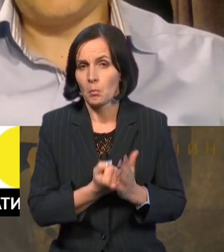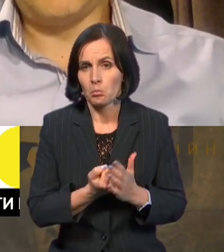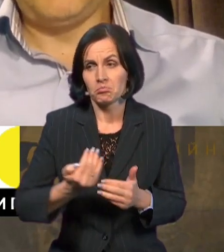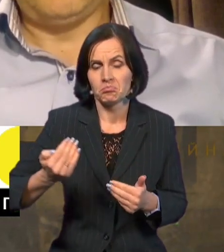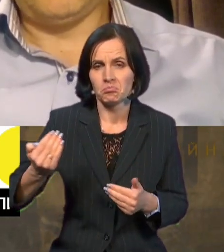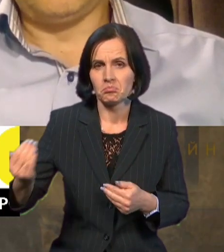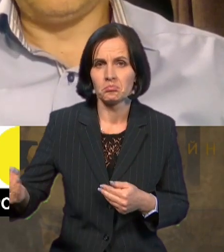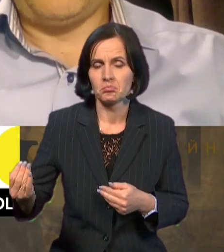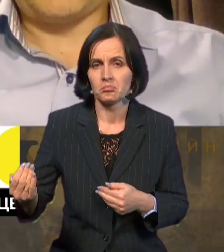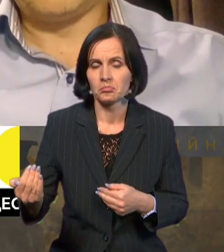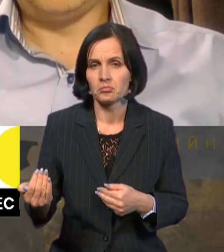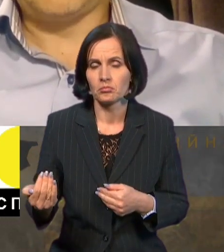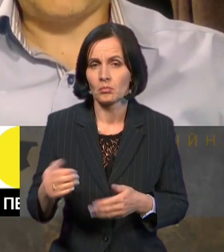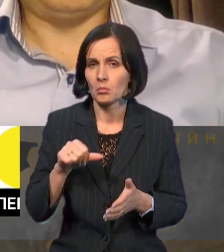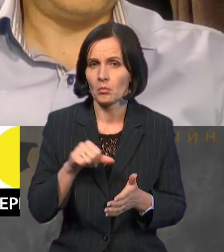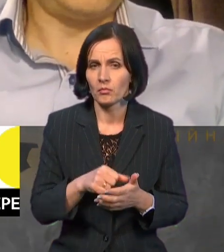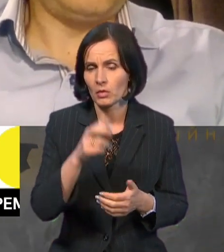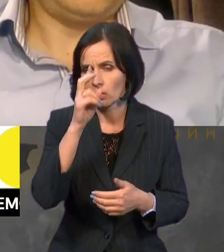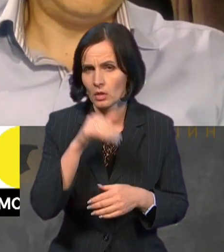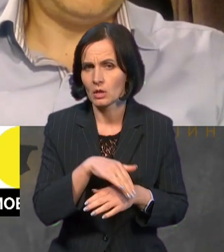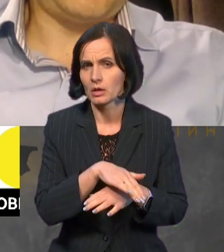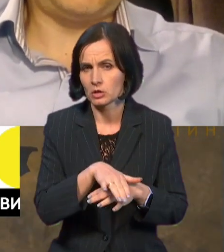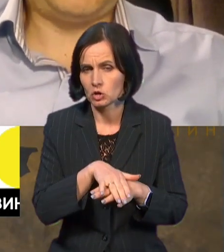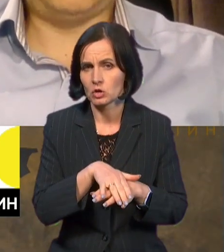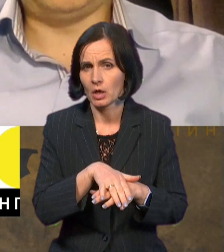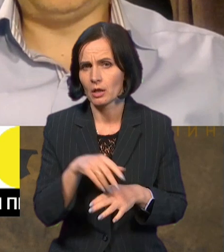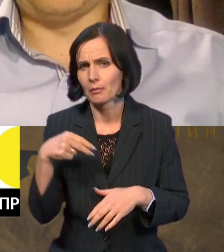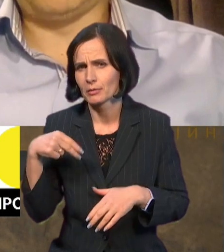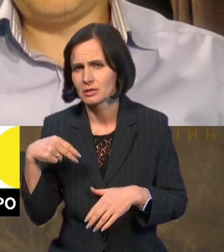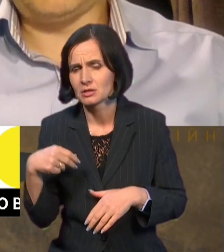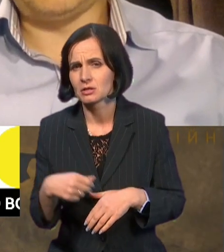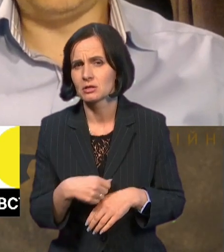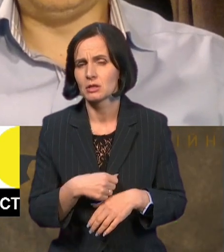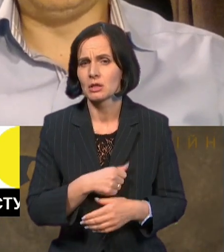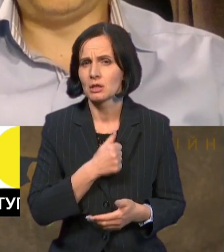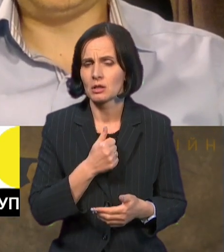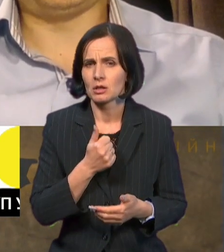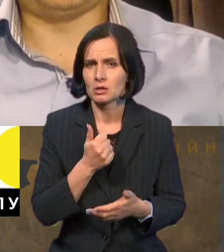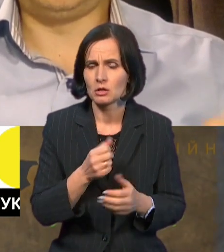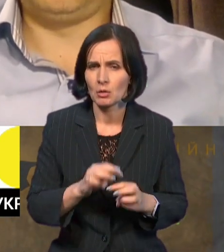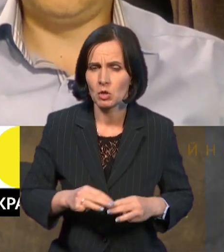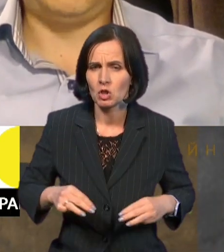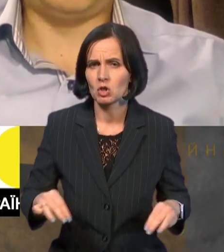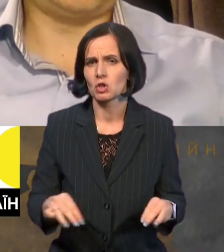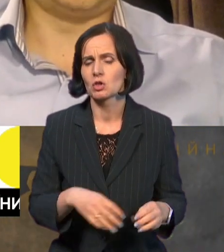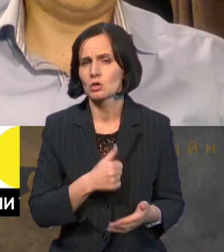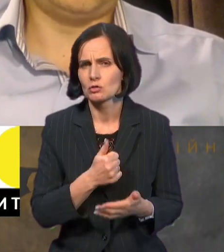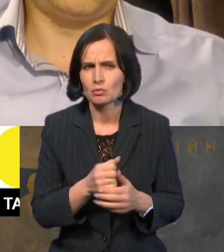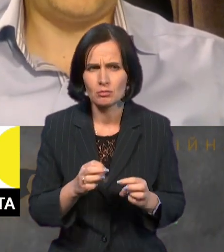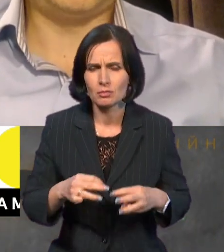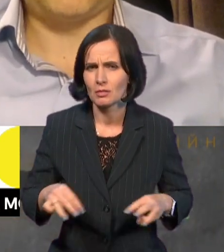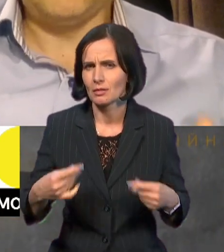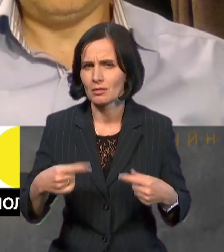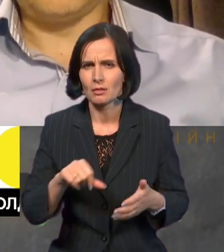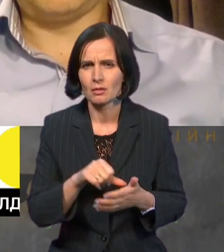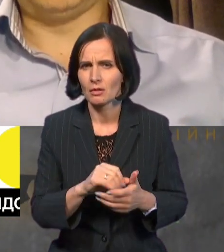там і, ну, представників держави, тобто там і президент, і прем'єр-міністр, і міністр, і інші представники